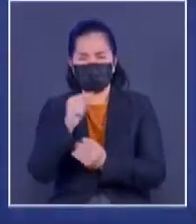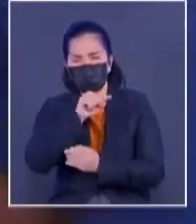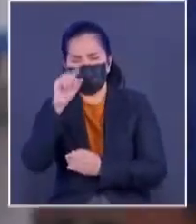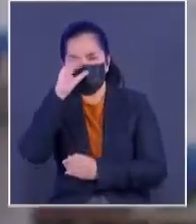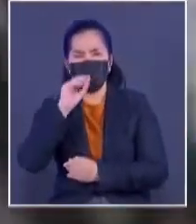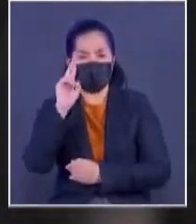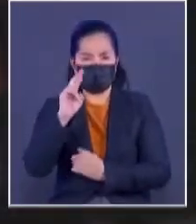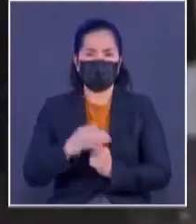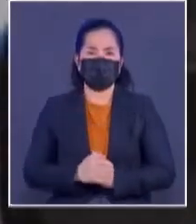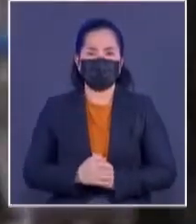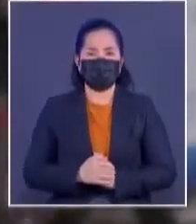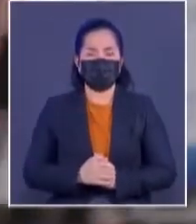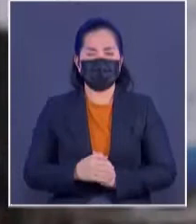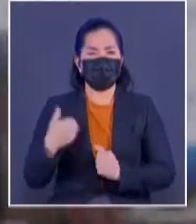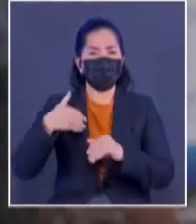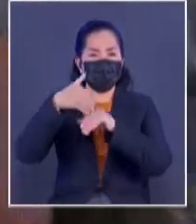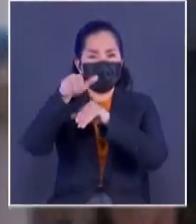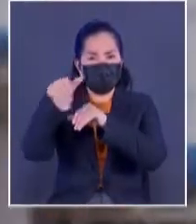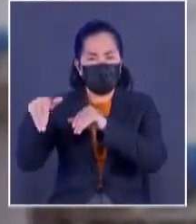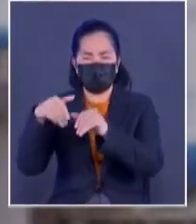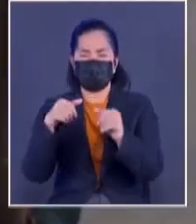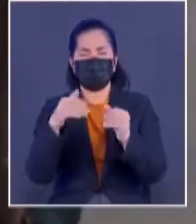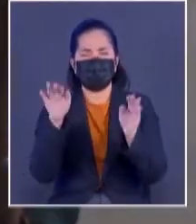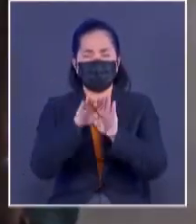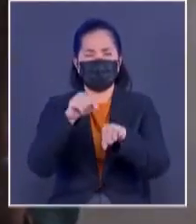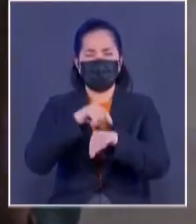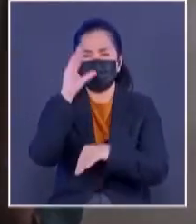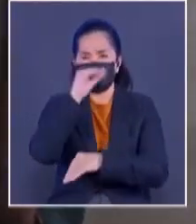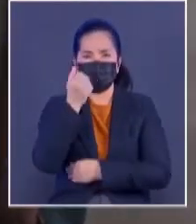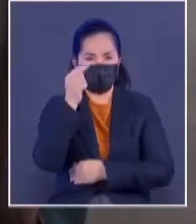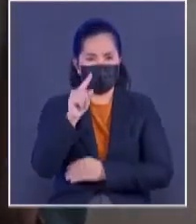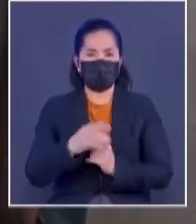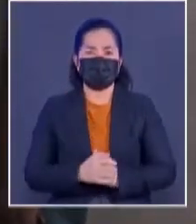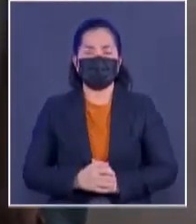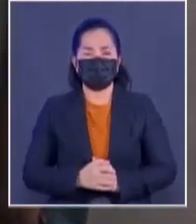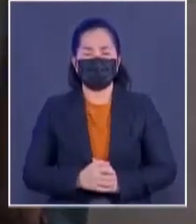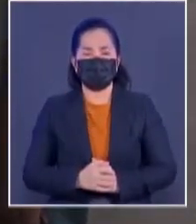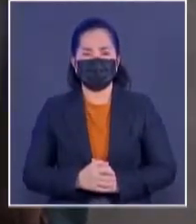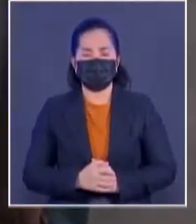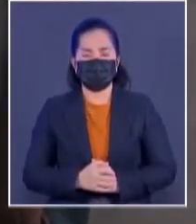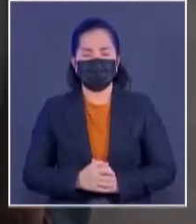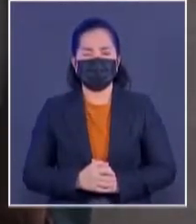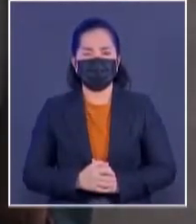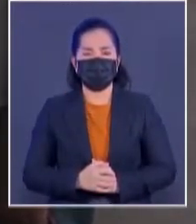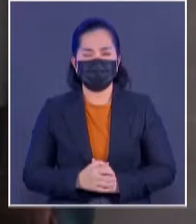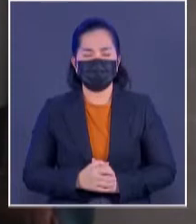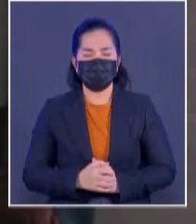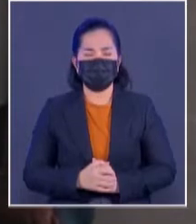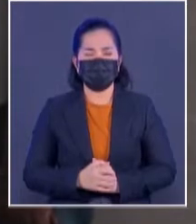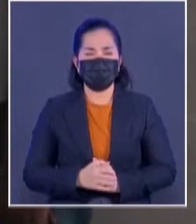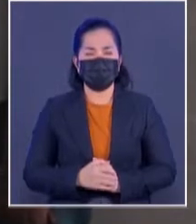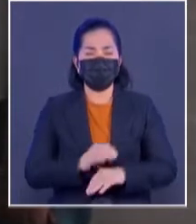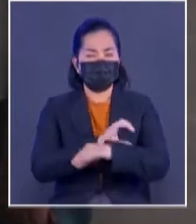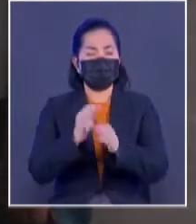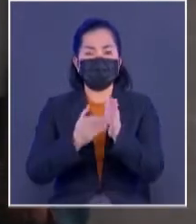านีคูคตนะครับอันนี้จะปิดให้บริการตอน 5:00 เพราะว่าอยู่นอกพื้นที่17จังหวัดนำร่องด้านการท่องเที่ยวส่วน BTS